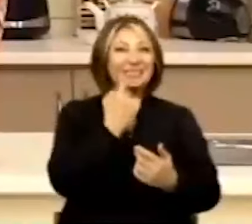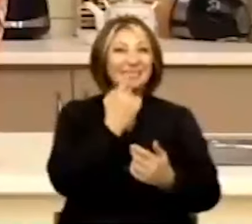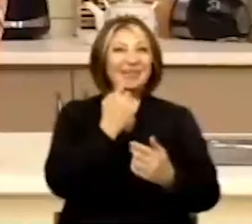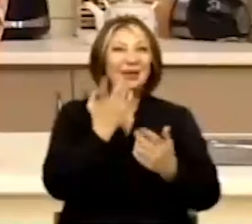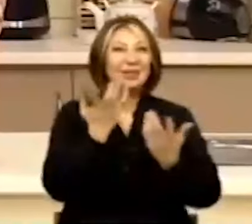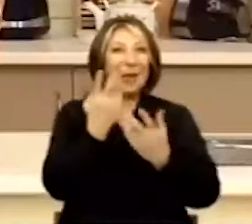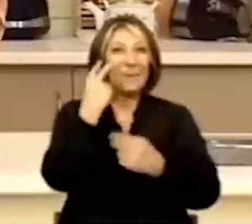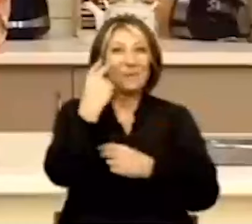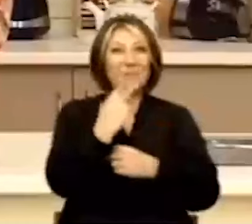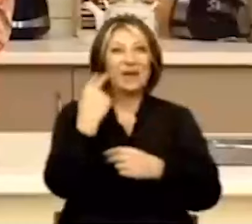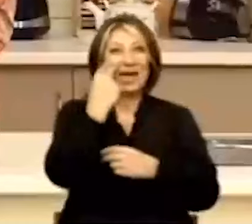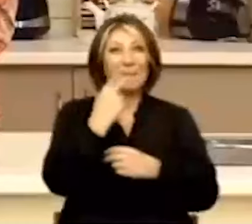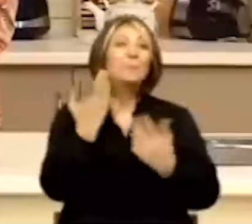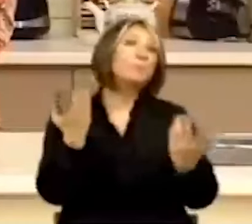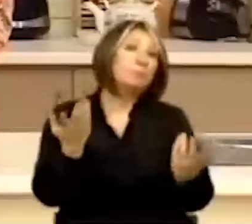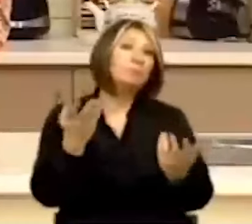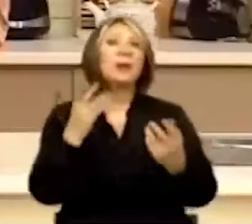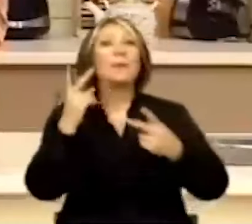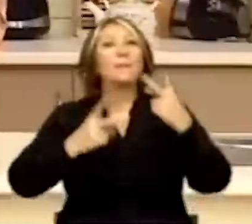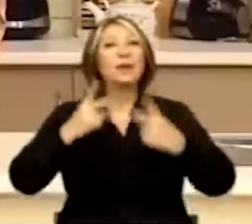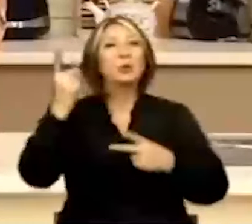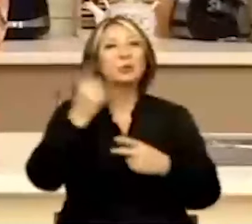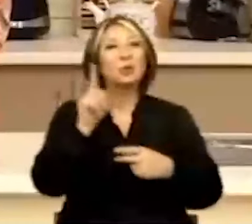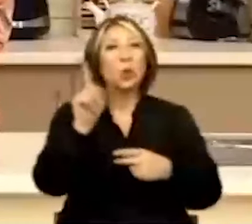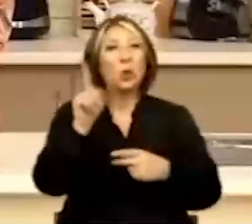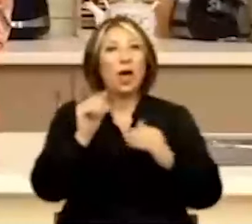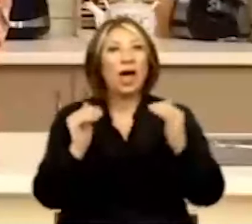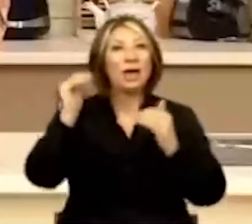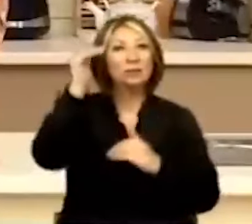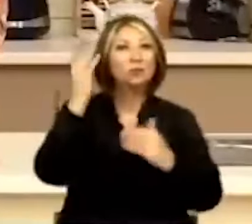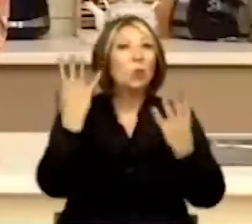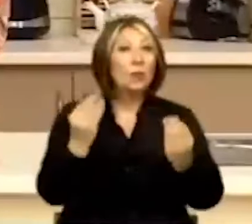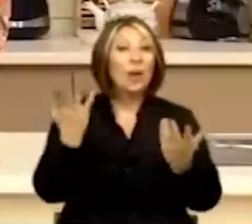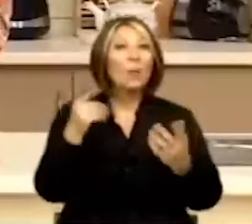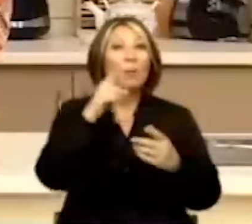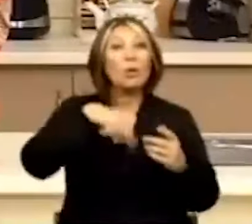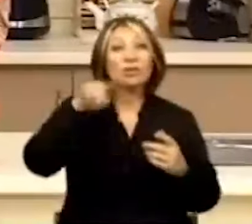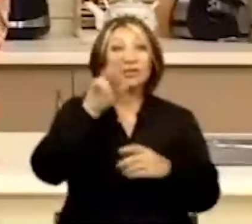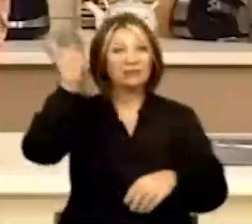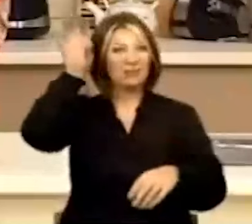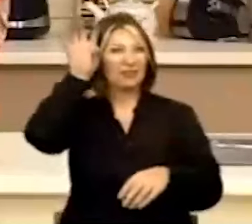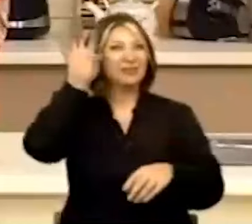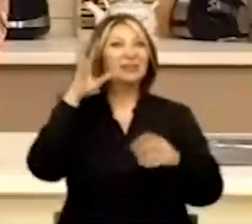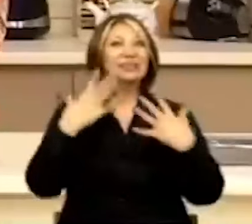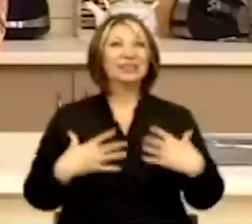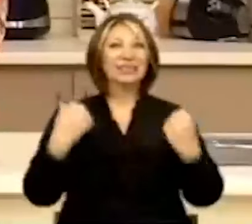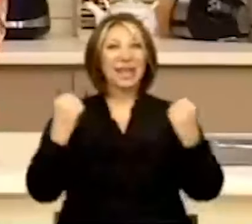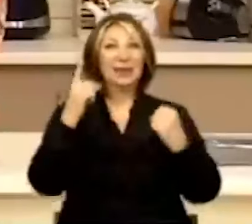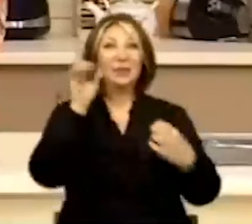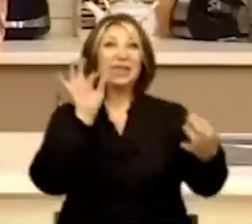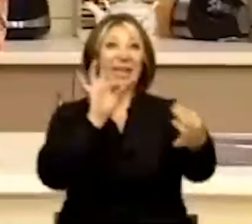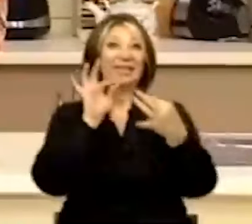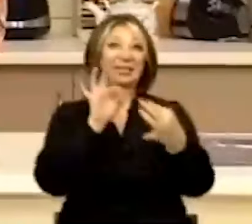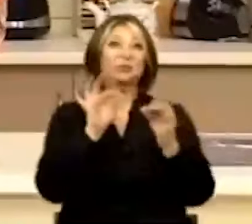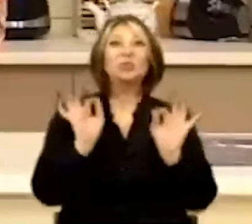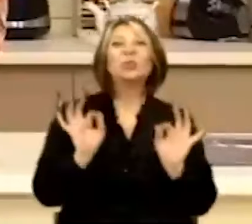dişlerimizdeki şeylere bakar. Evet belki %10'u aşmış olabilir ama böyle şeylere takılırsak zaten sağlıklı bir iletişim kurmamız